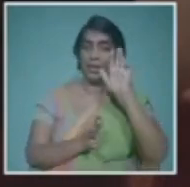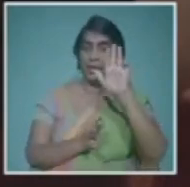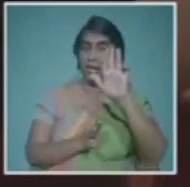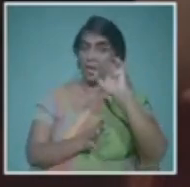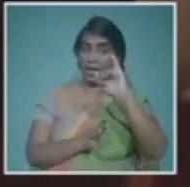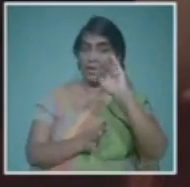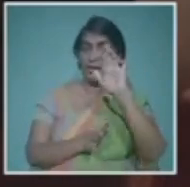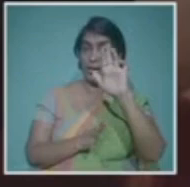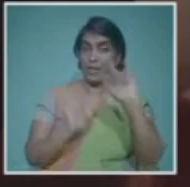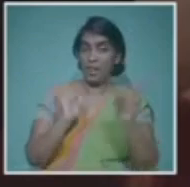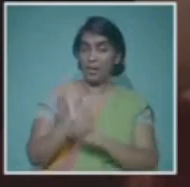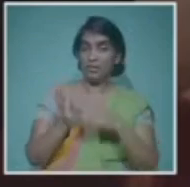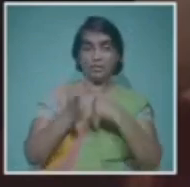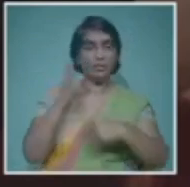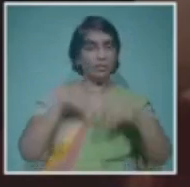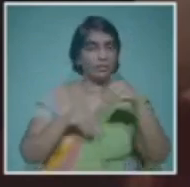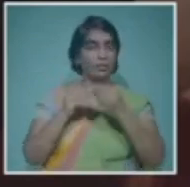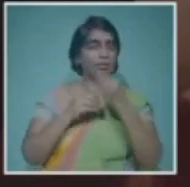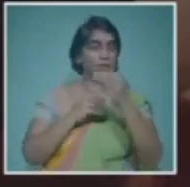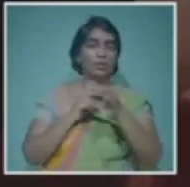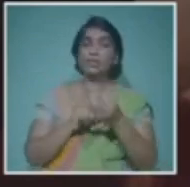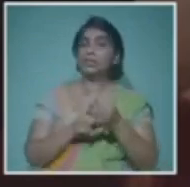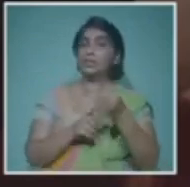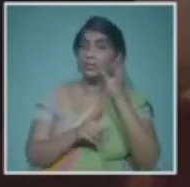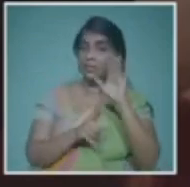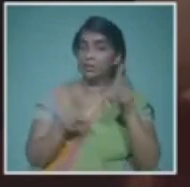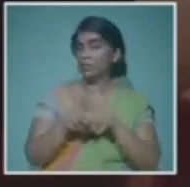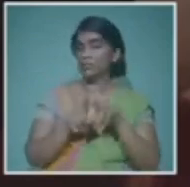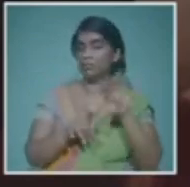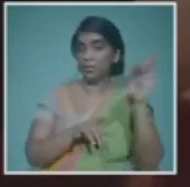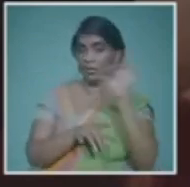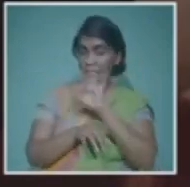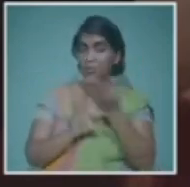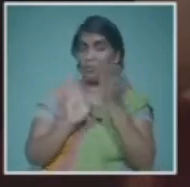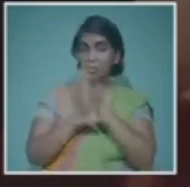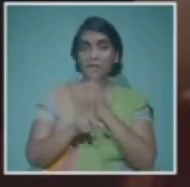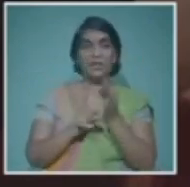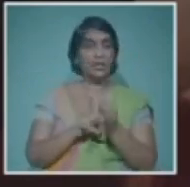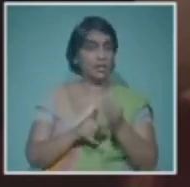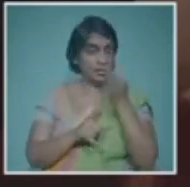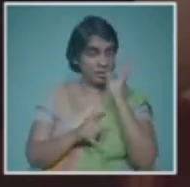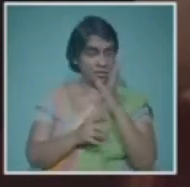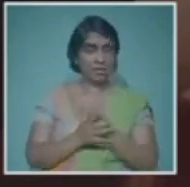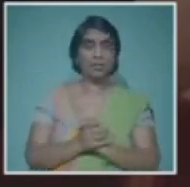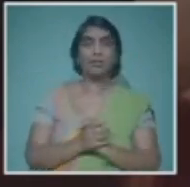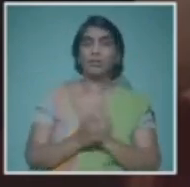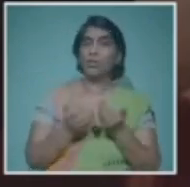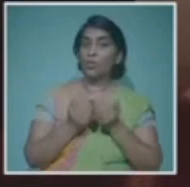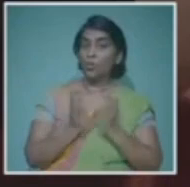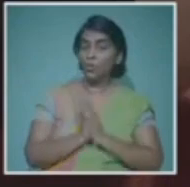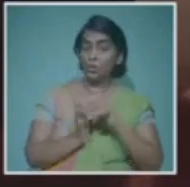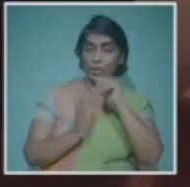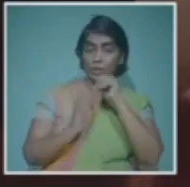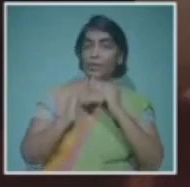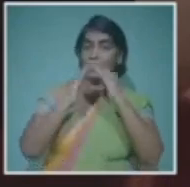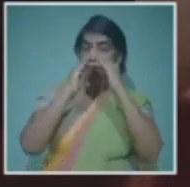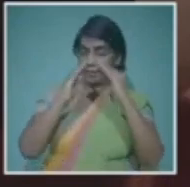69 ලක්ෂයක් ඡන්දයේදී ජනාධිපතිවරයා හැටියට පත් වුණු එවකට ජනාධිපතිවරයා තම නිල